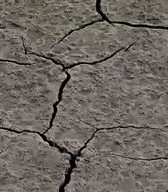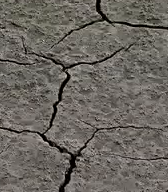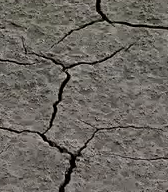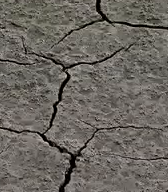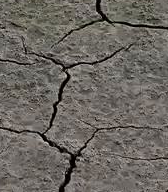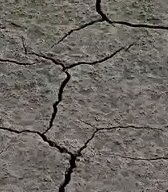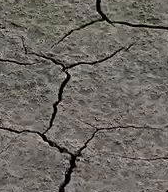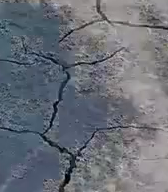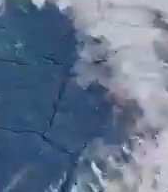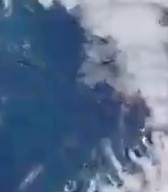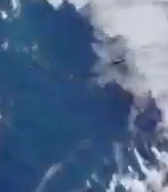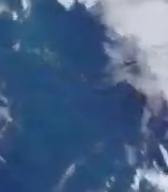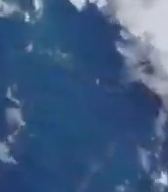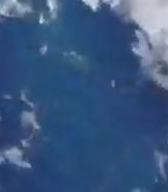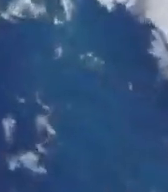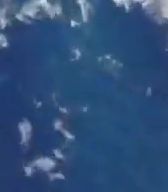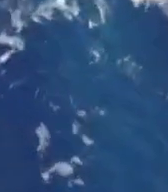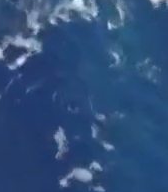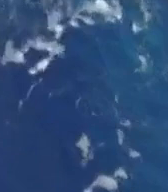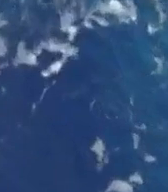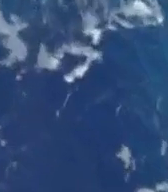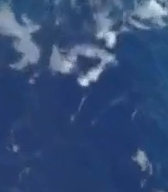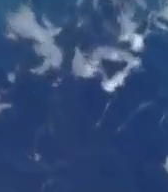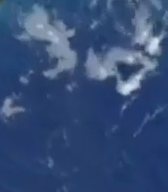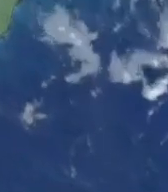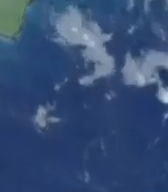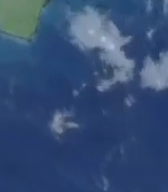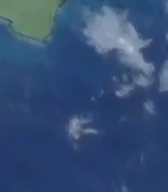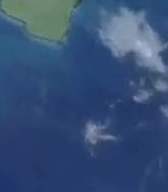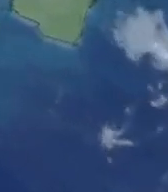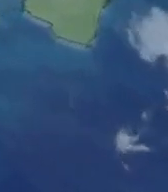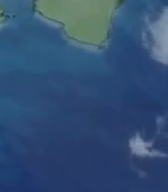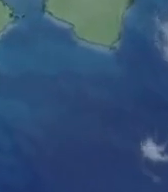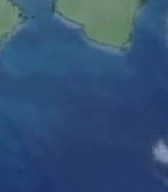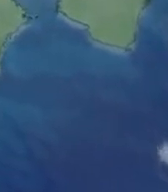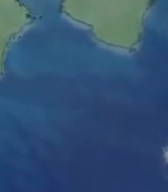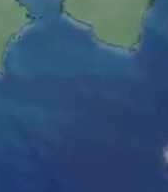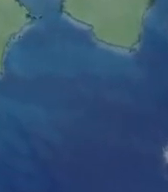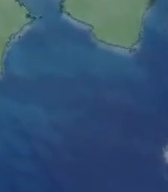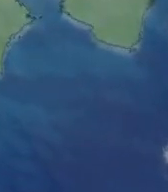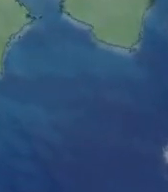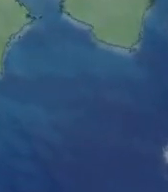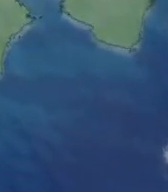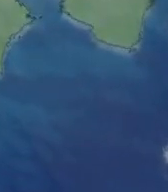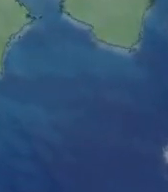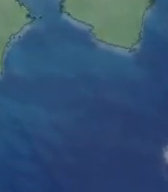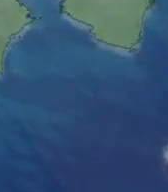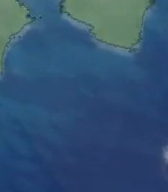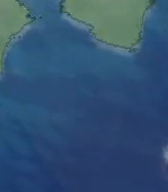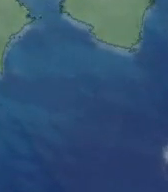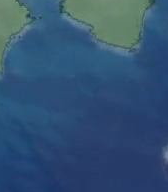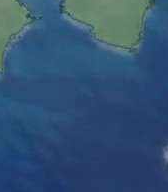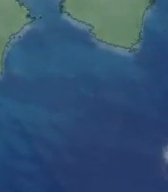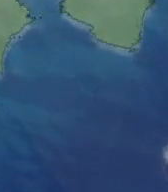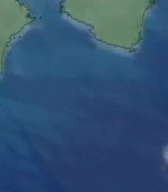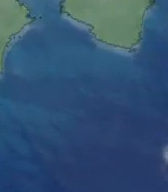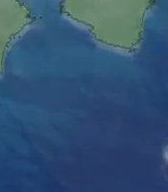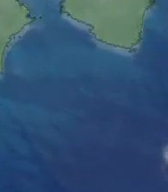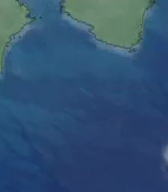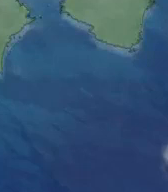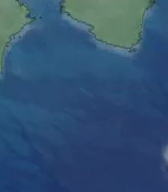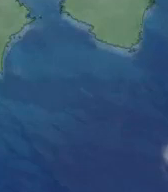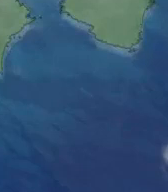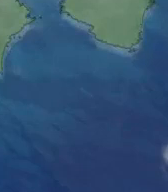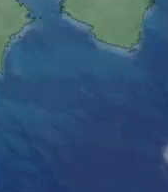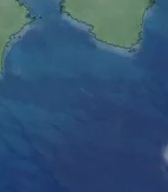주의하셔야겠습니다 오늘도 대체로 맑겠습니다 다만 아침까지 서해안의 중심으로는 안개가 짙게 끼겠고요